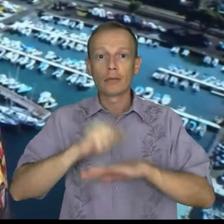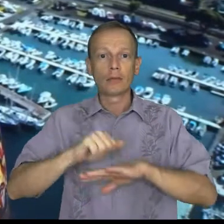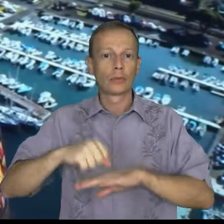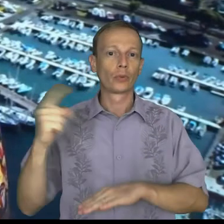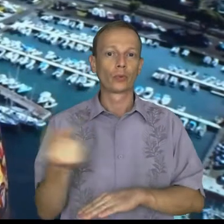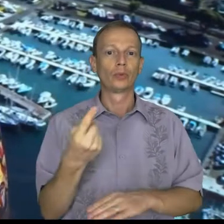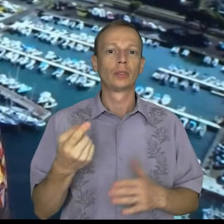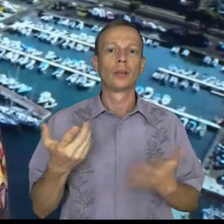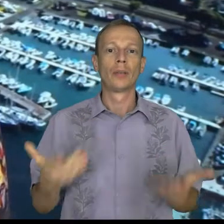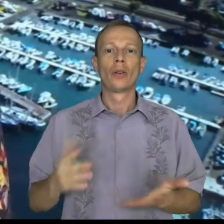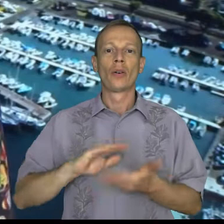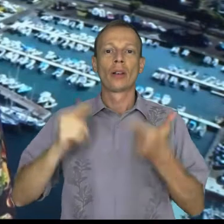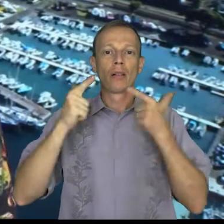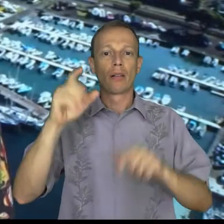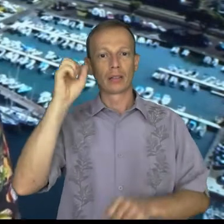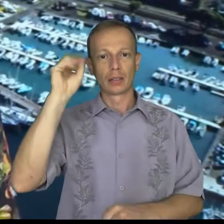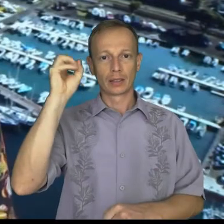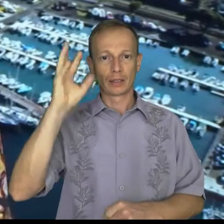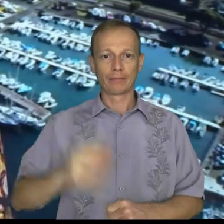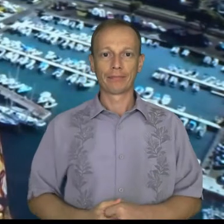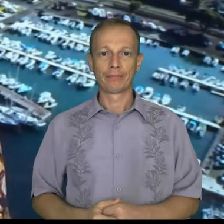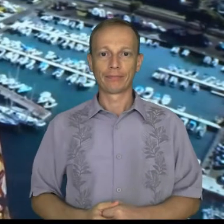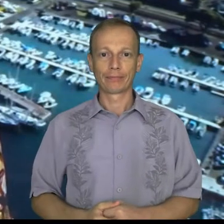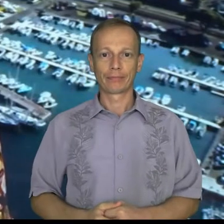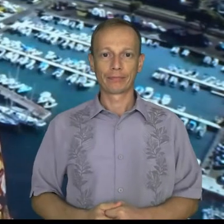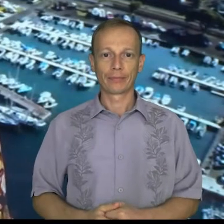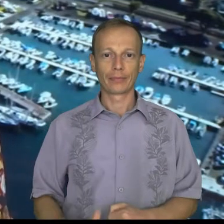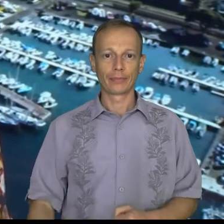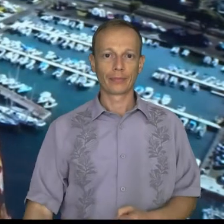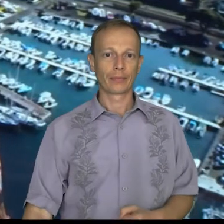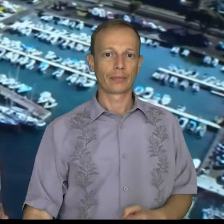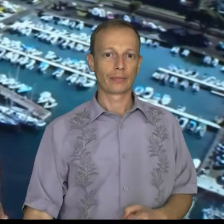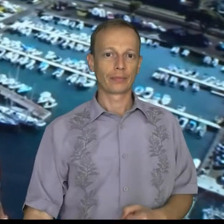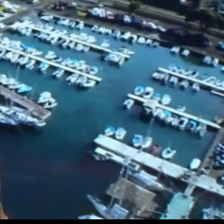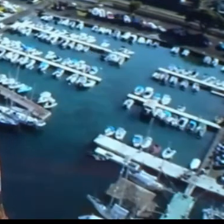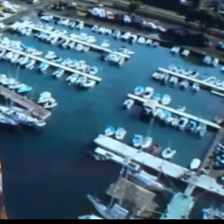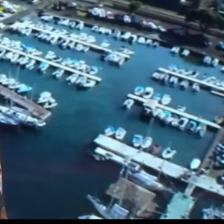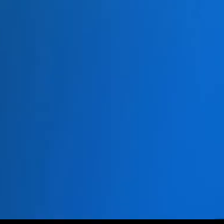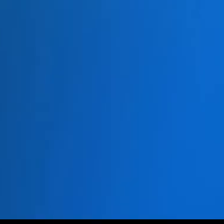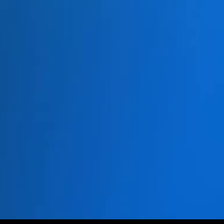journal à 19h. Si vous êtes à table, on vous souhaite un très bon appétit à tous. Tout de suite, notre VA.